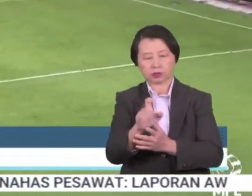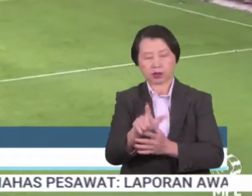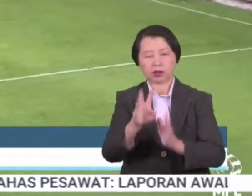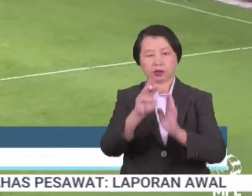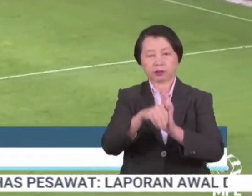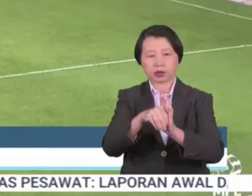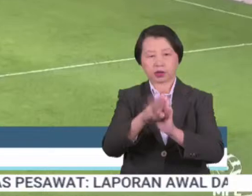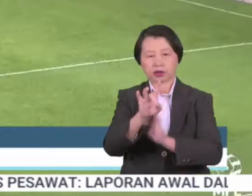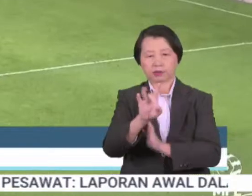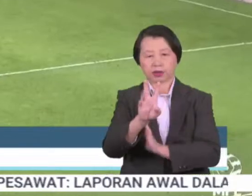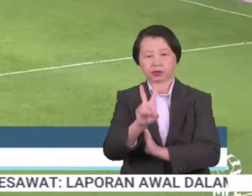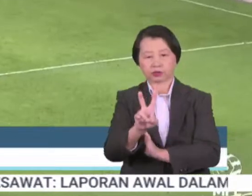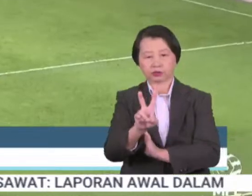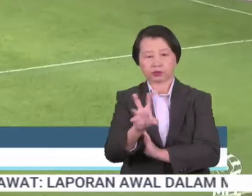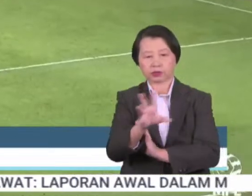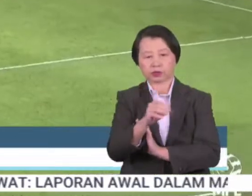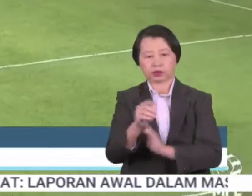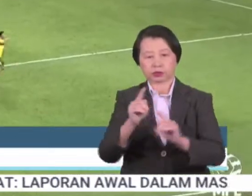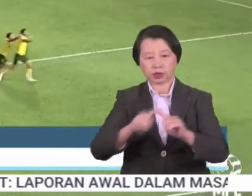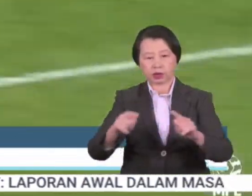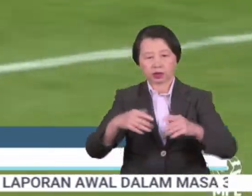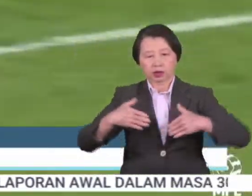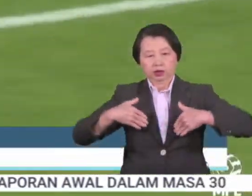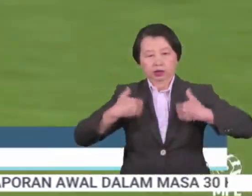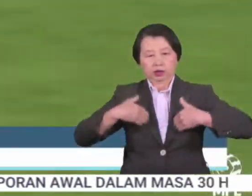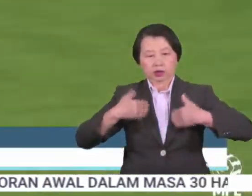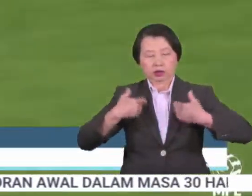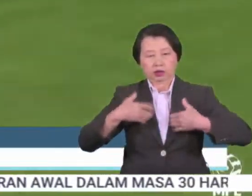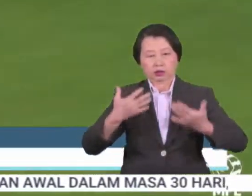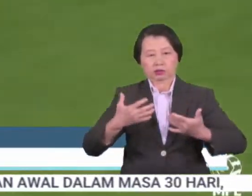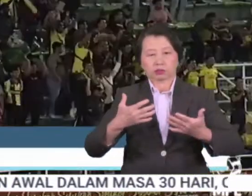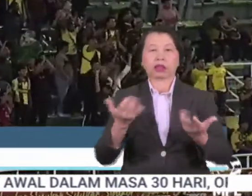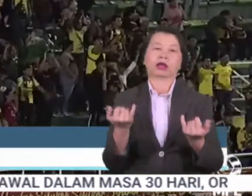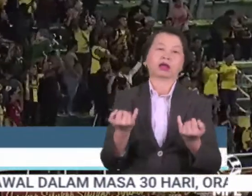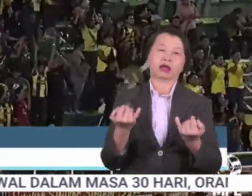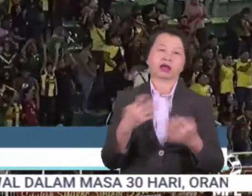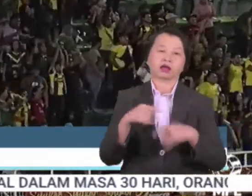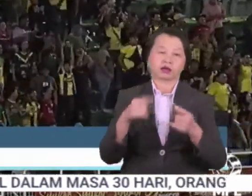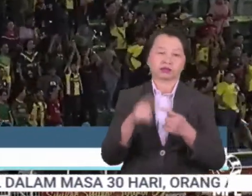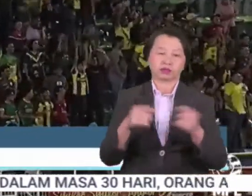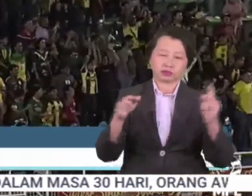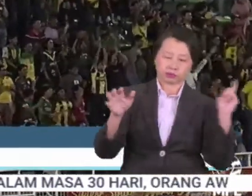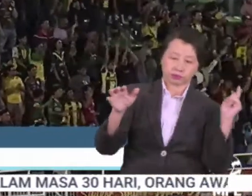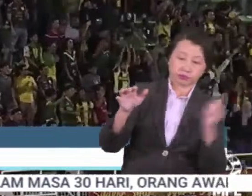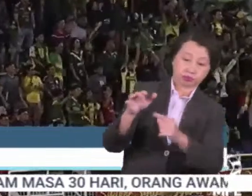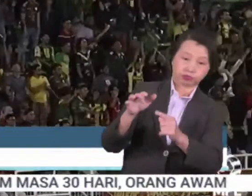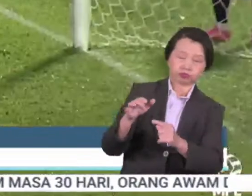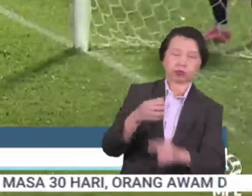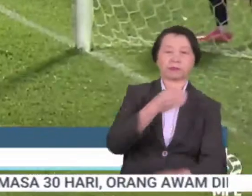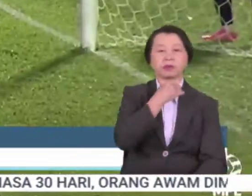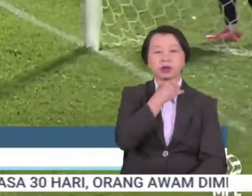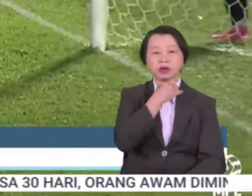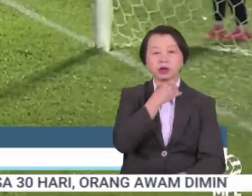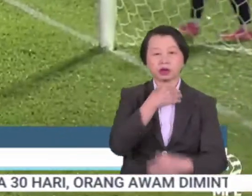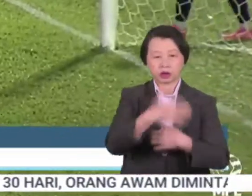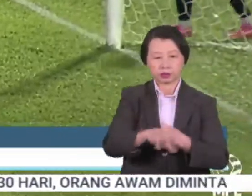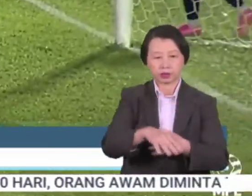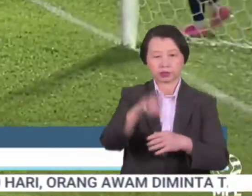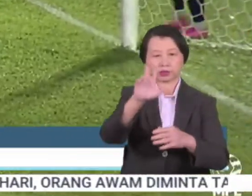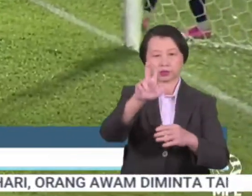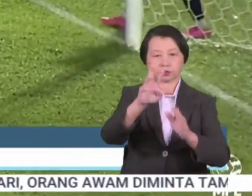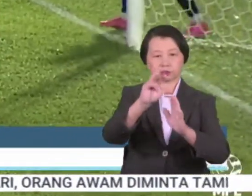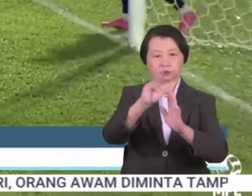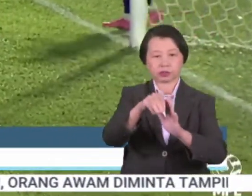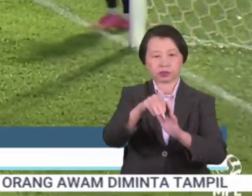minit ke-82 namun kegembiraan itu lebur apabila si Onong meledak gol Tunggak perak berselang 3